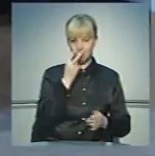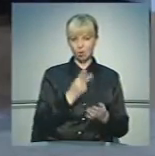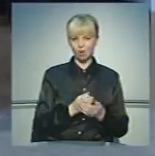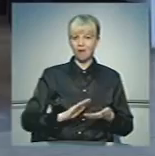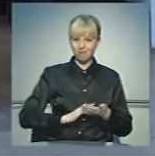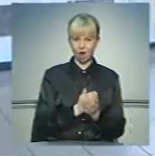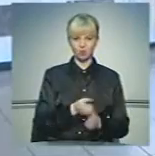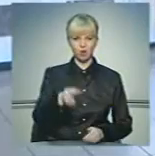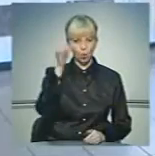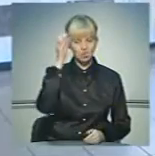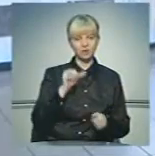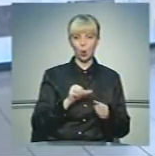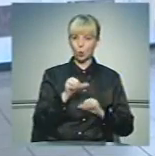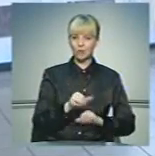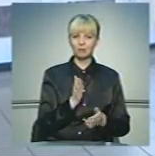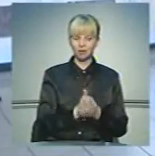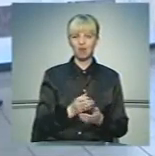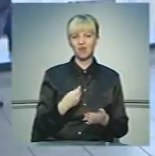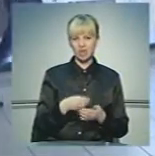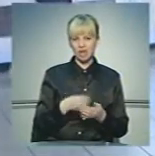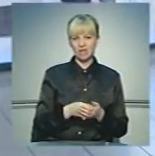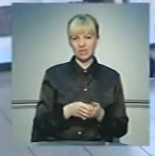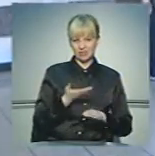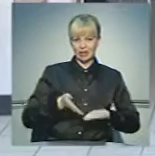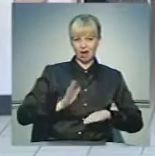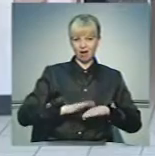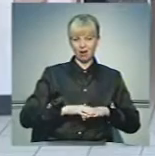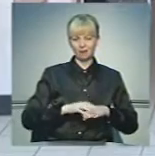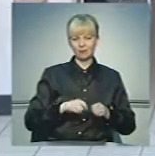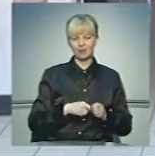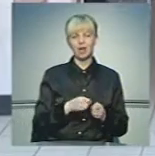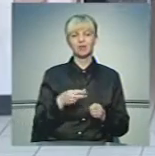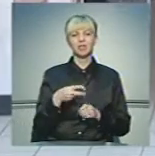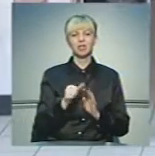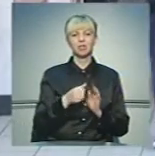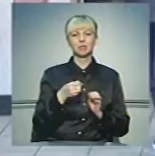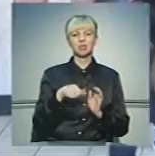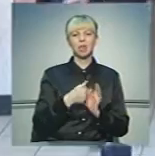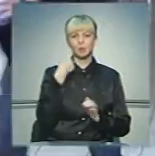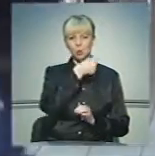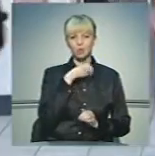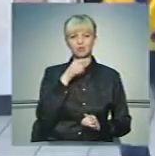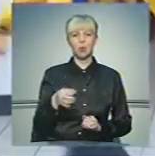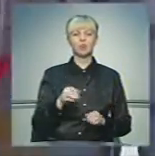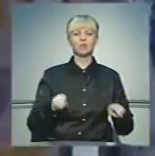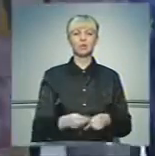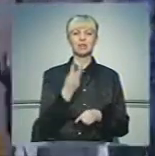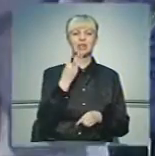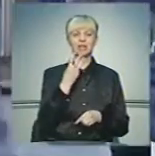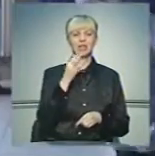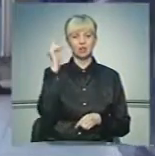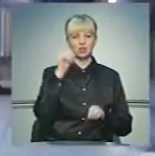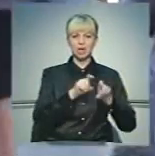на якості освіти, окрім того, є фінансовим тягарем. У 2016 році у Чернівецькій області створили 3 опорних